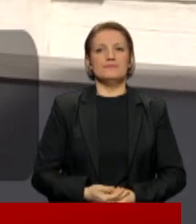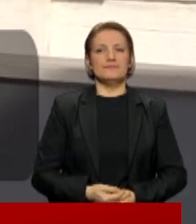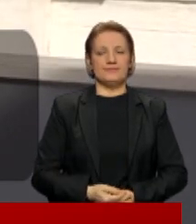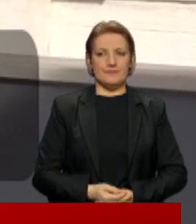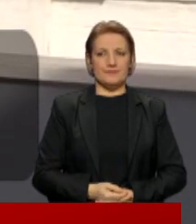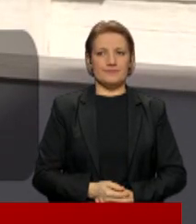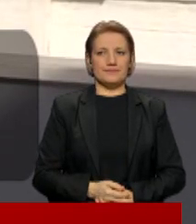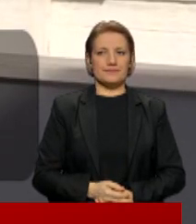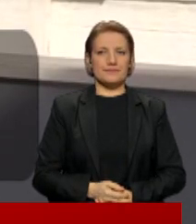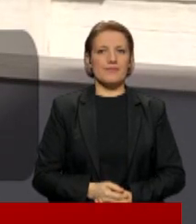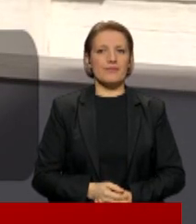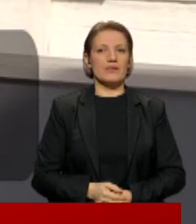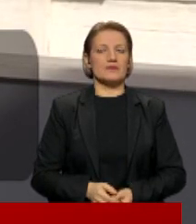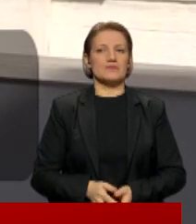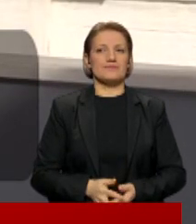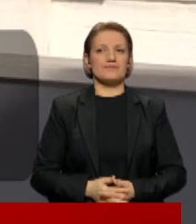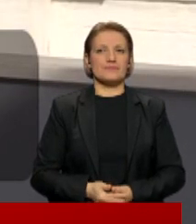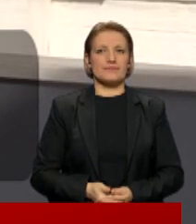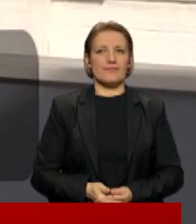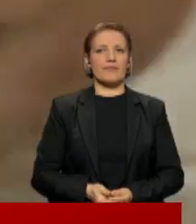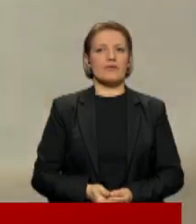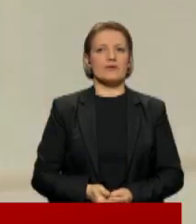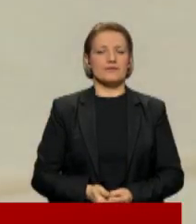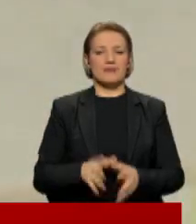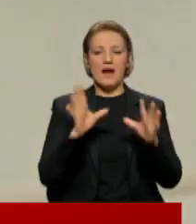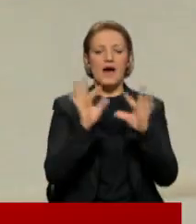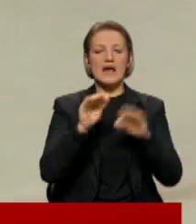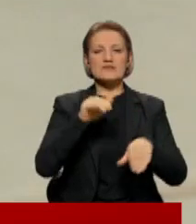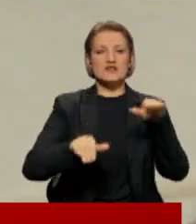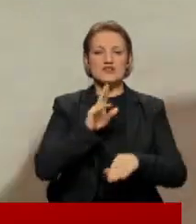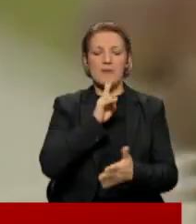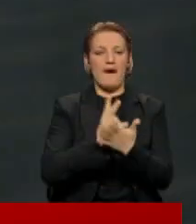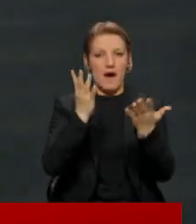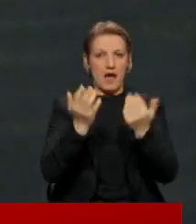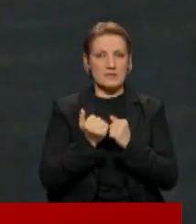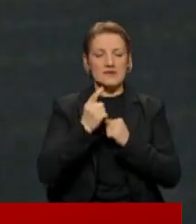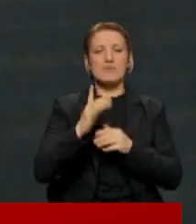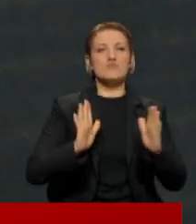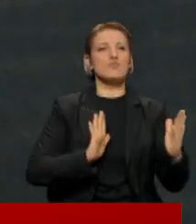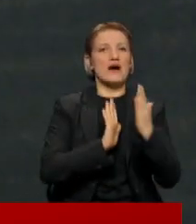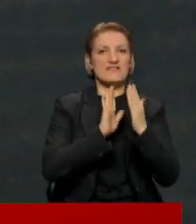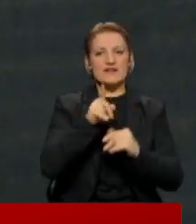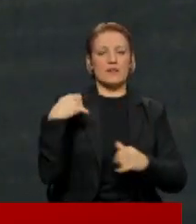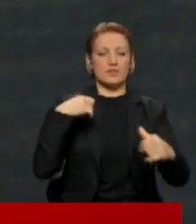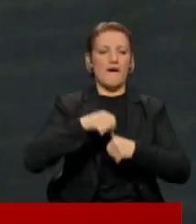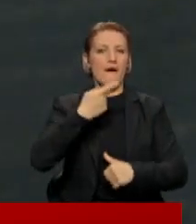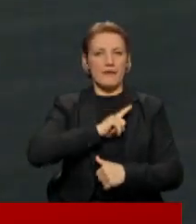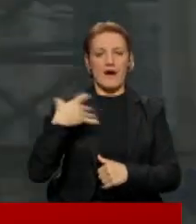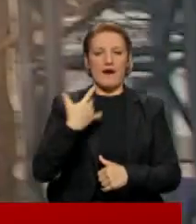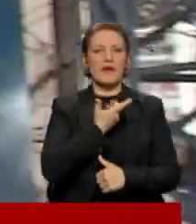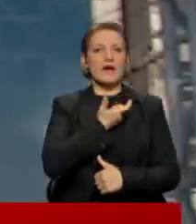bir şey Ama bunun yanında guguk O da farklı bir şey Erken seçim kararını alması halinde muhalefetin yeniden